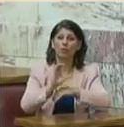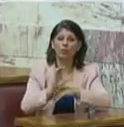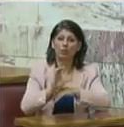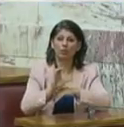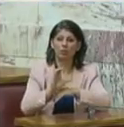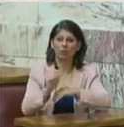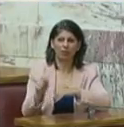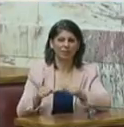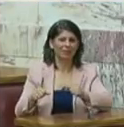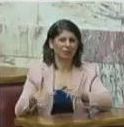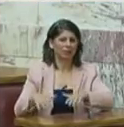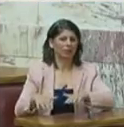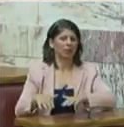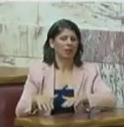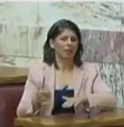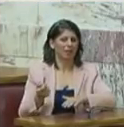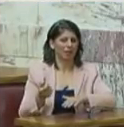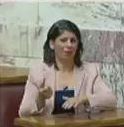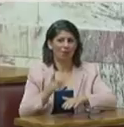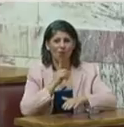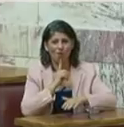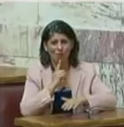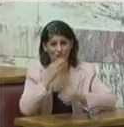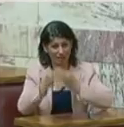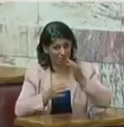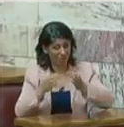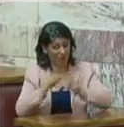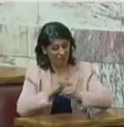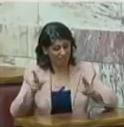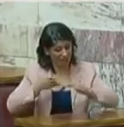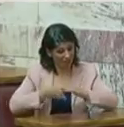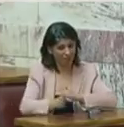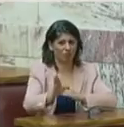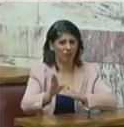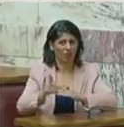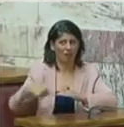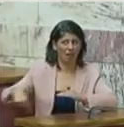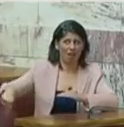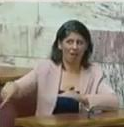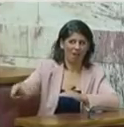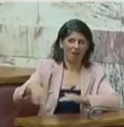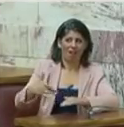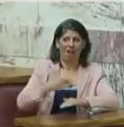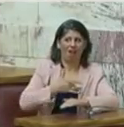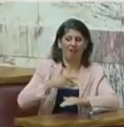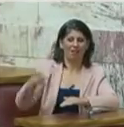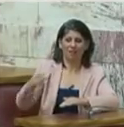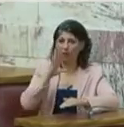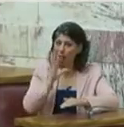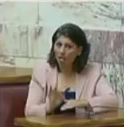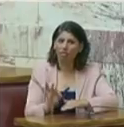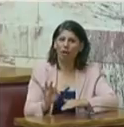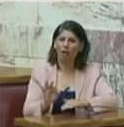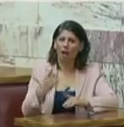λίγο, όπως βέβαια και όταν μίλησε για καθαρή έξοδο, όταν είπε αυτή την αλήθεια ότι η Ελλάδα είναι